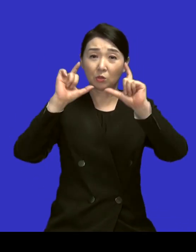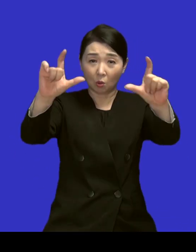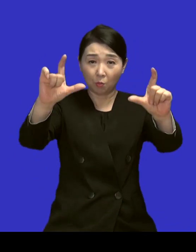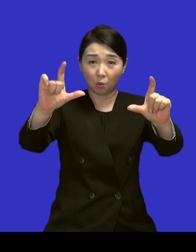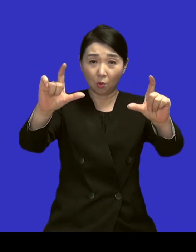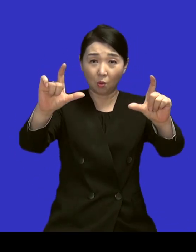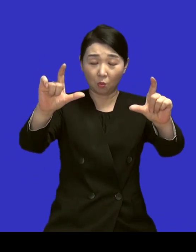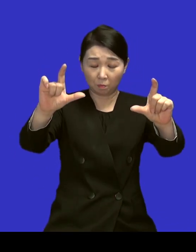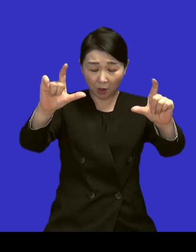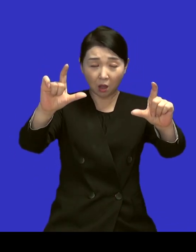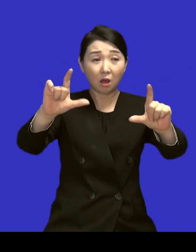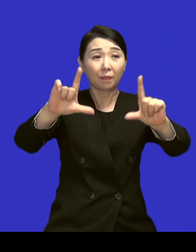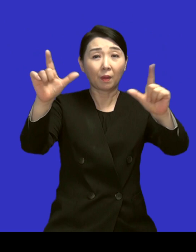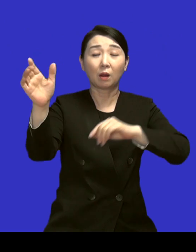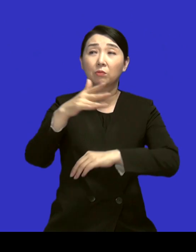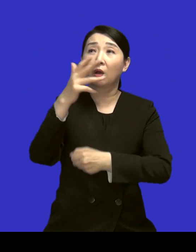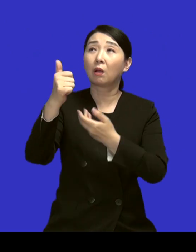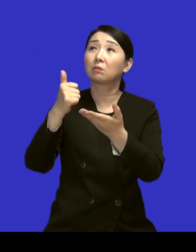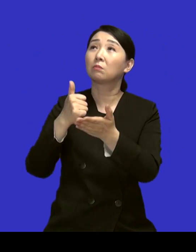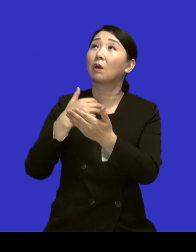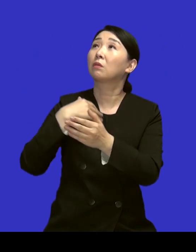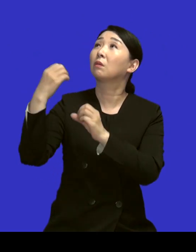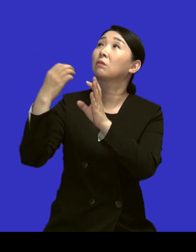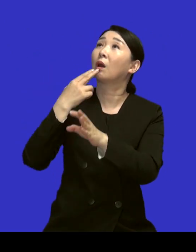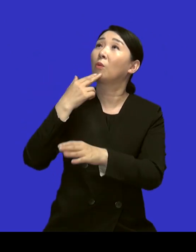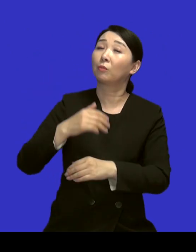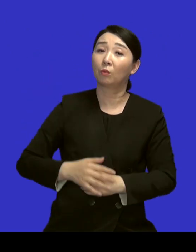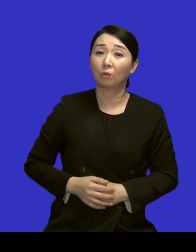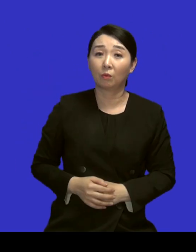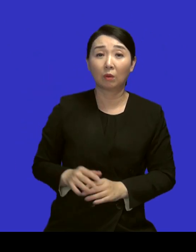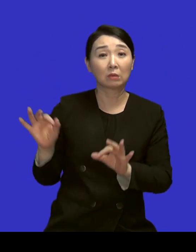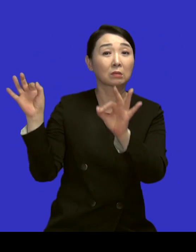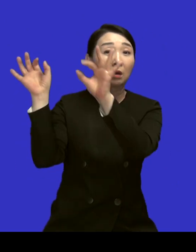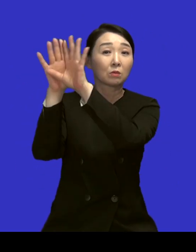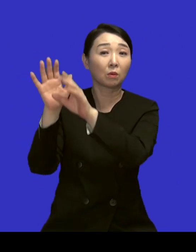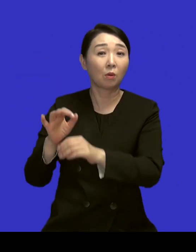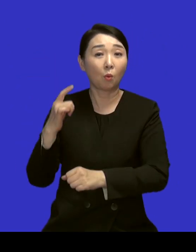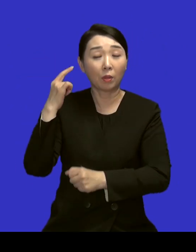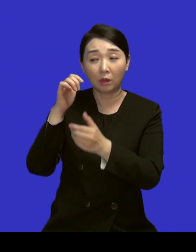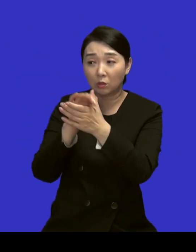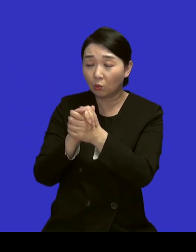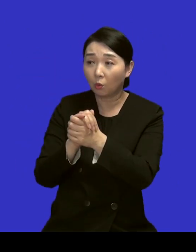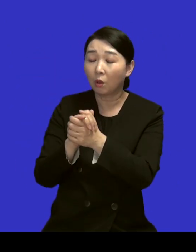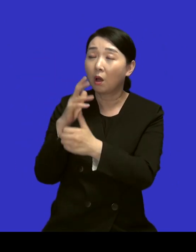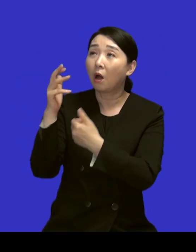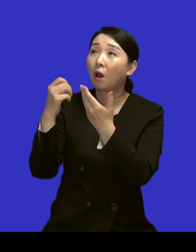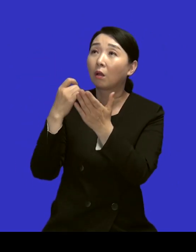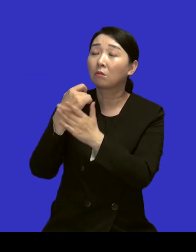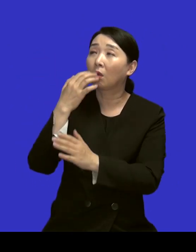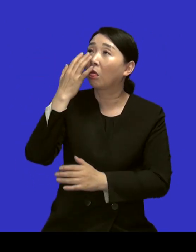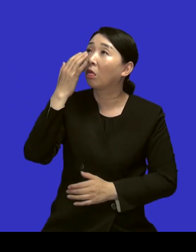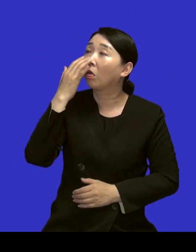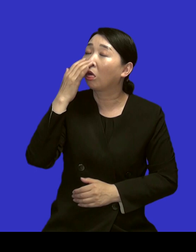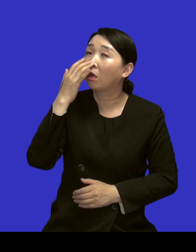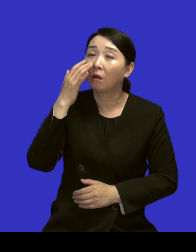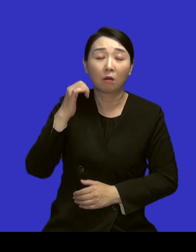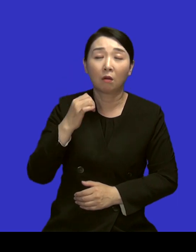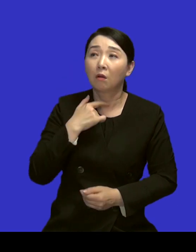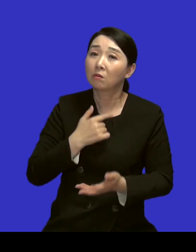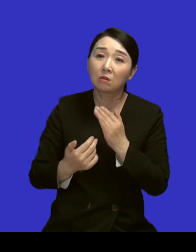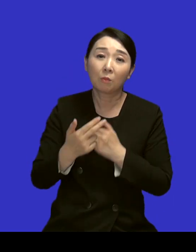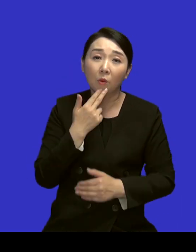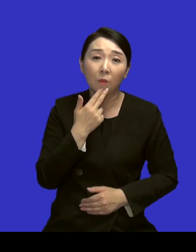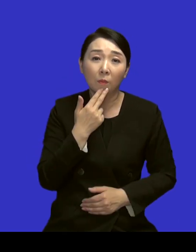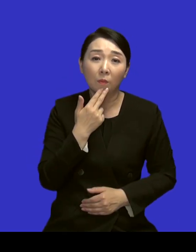제게서 사라지시더라고요. 하나님이 그날 이후로 아무리 기도해도 느껴지지도 않고 체험되지도